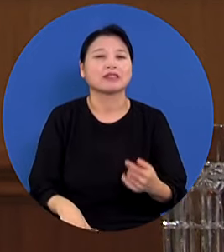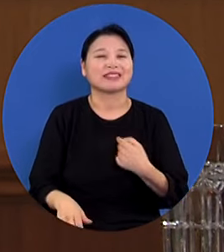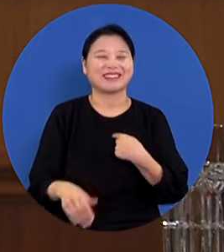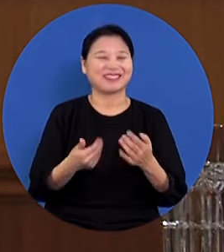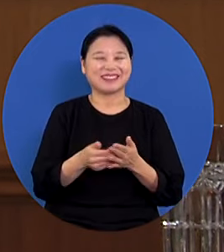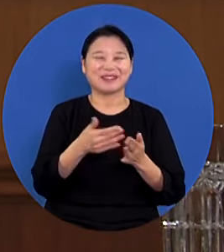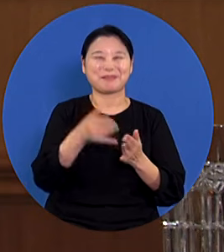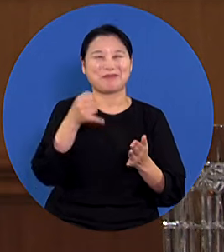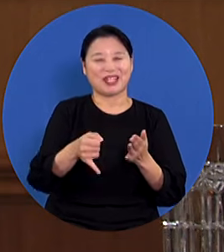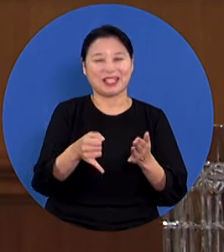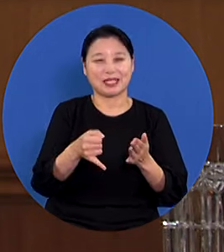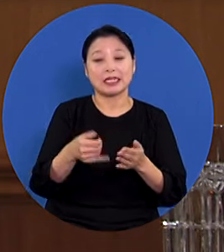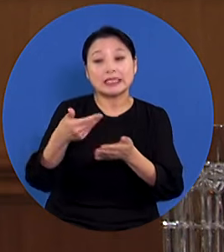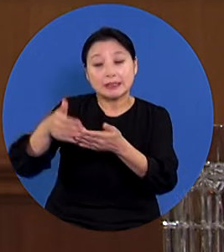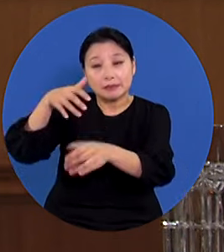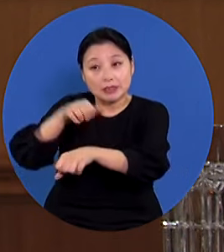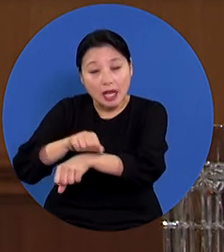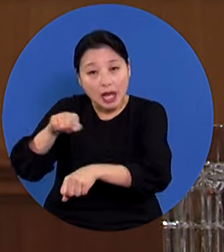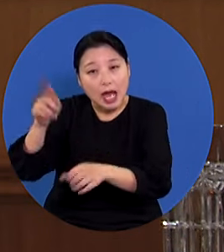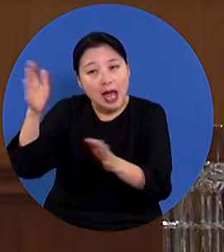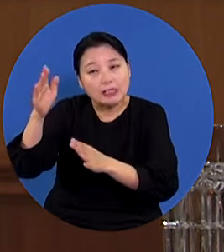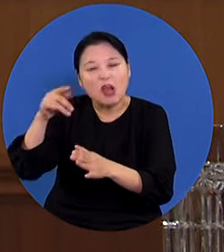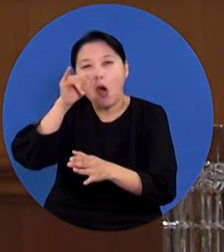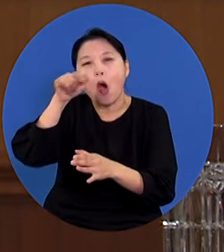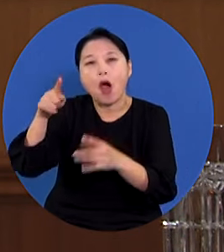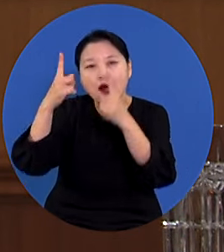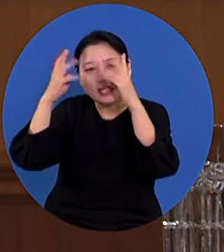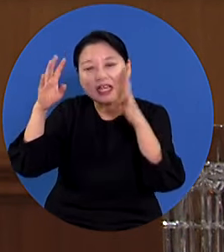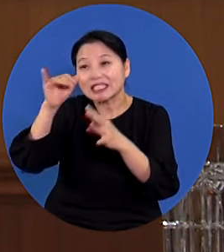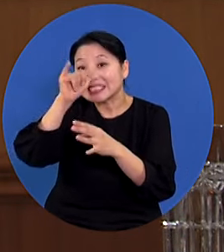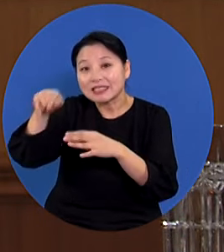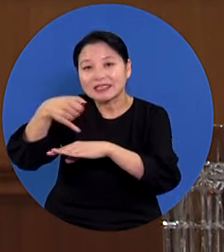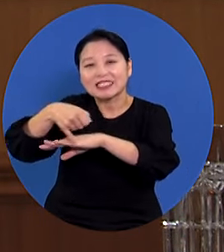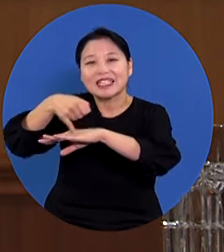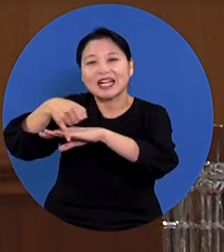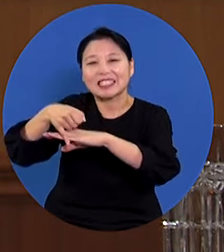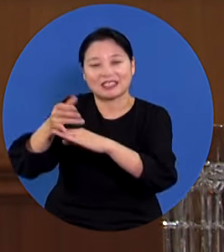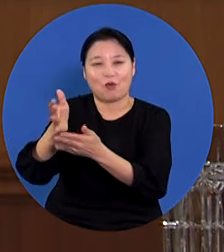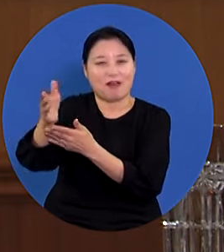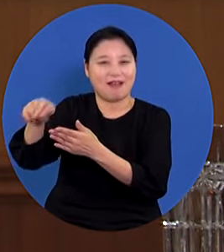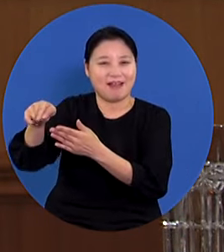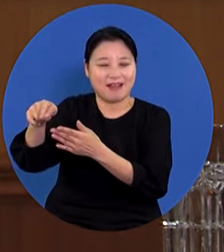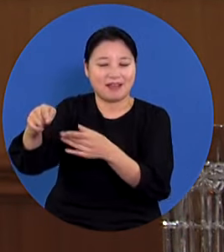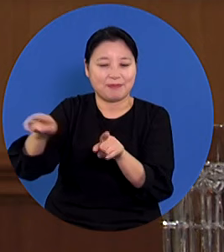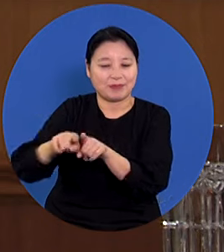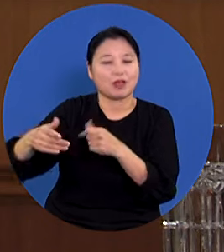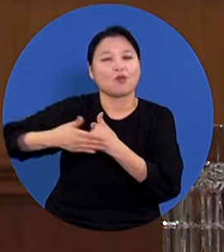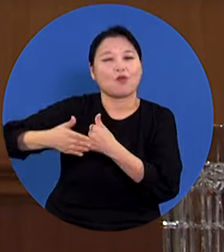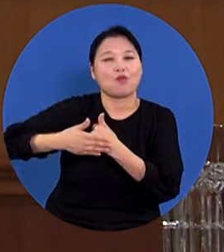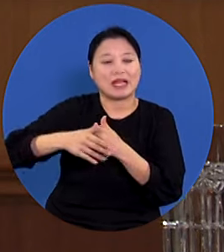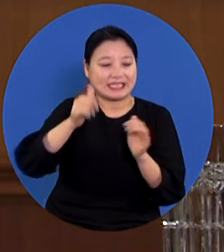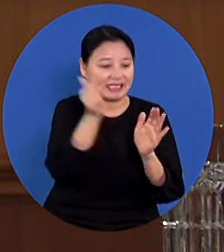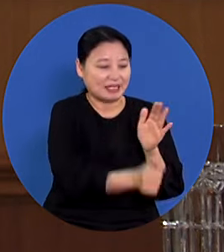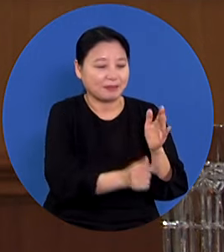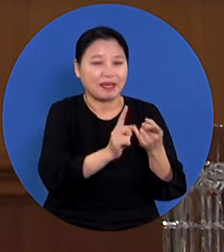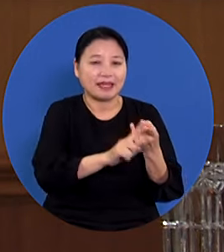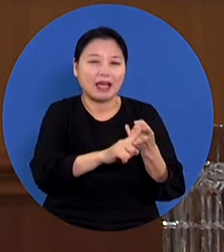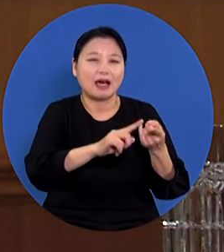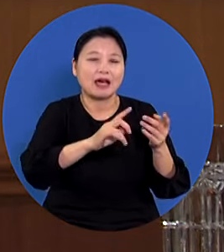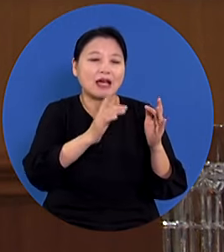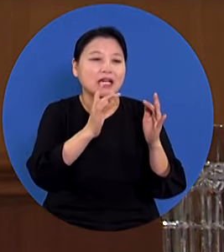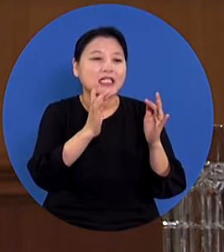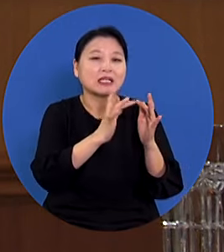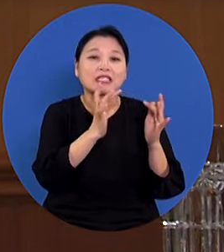예. 그 그림을 잘 그리는 우리 학부생 친구들이 디자인 친구들이 도와줘서 예. 어떤 이제 실패의 그 웹툰에